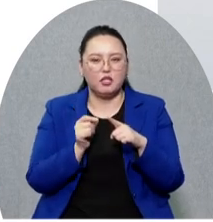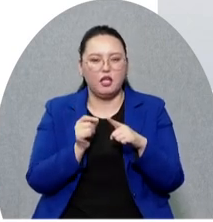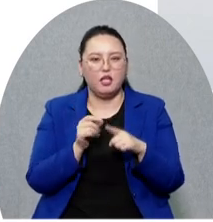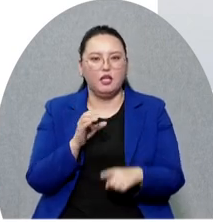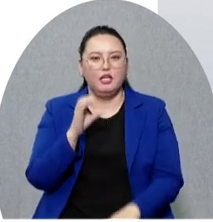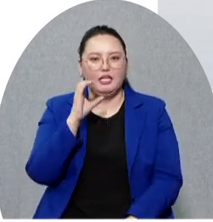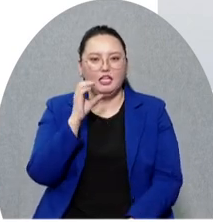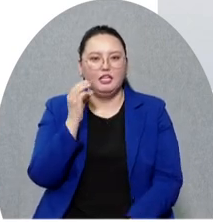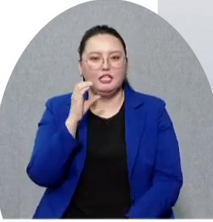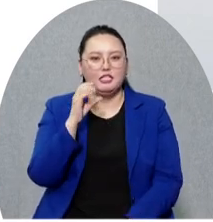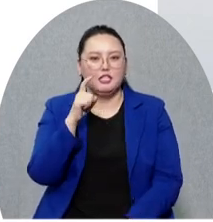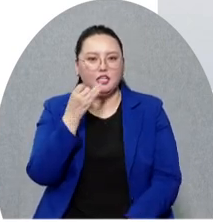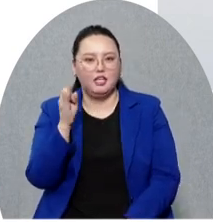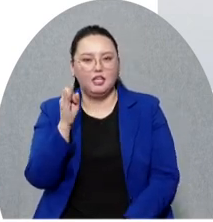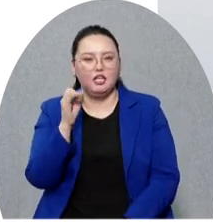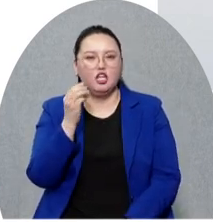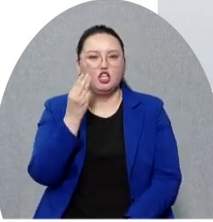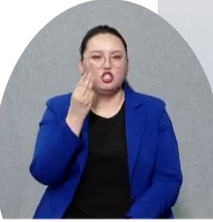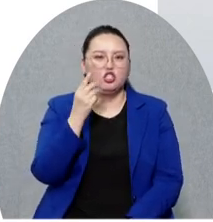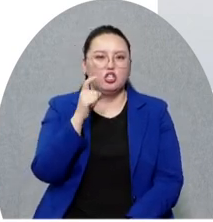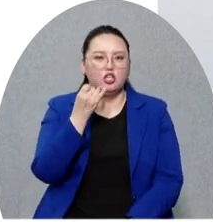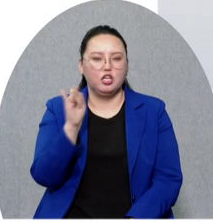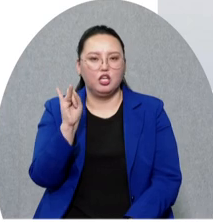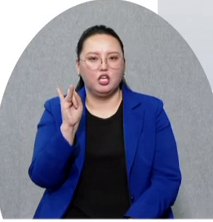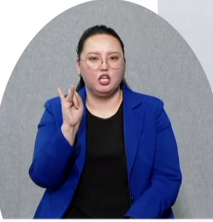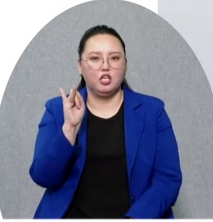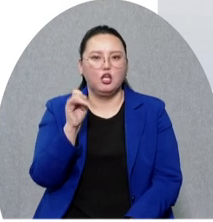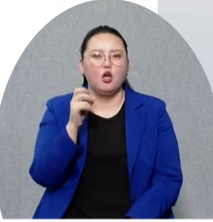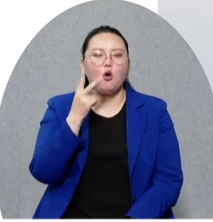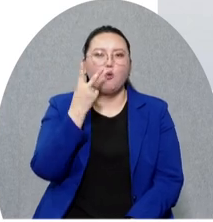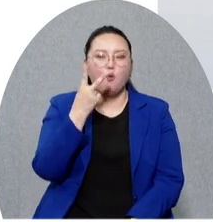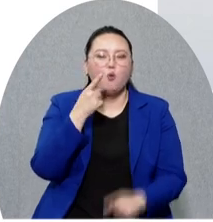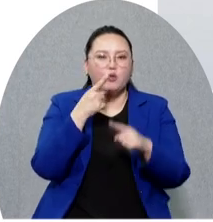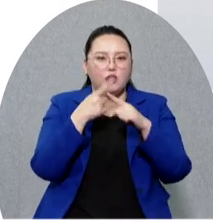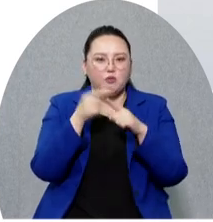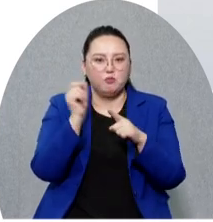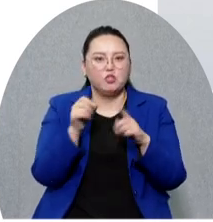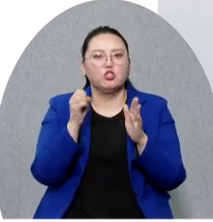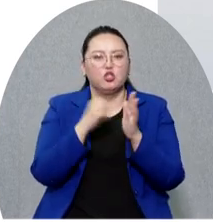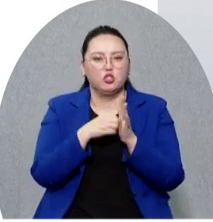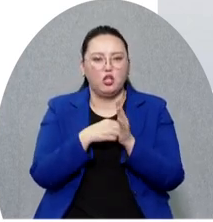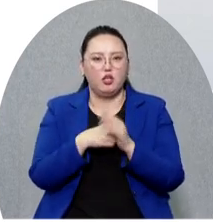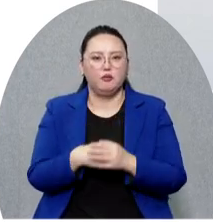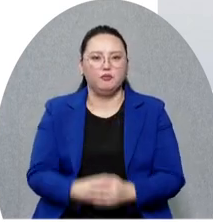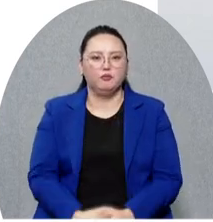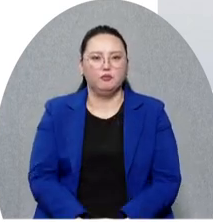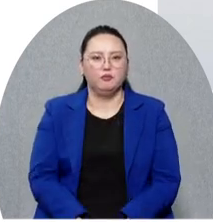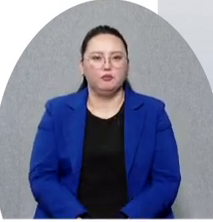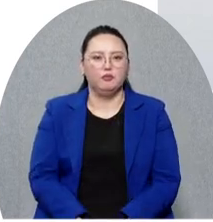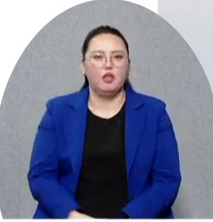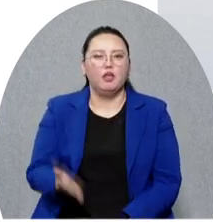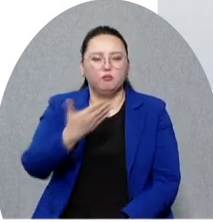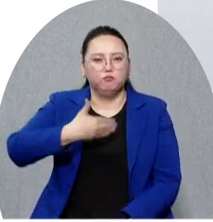Гэвэлчээр ихэлсэн залгур болон эсхи, ишгүй гэсэн дагуурыг үү ихшгэр холбож